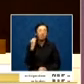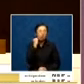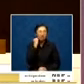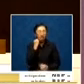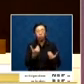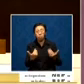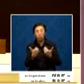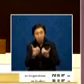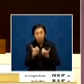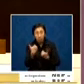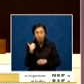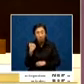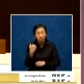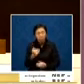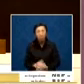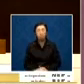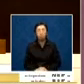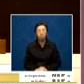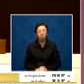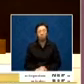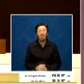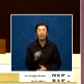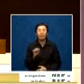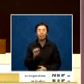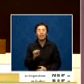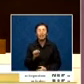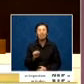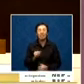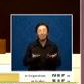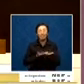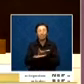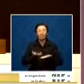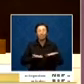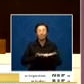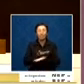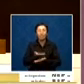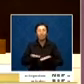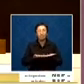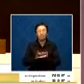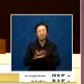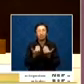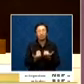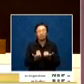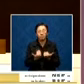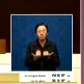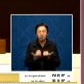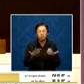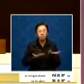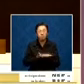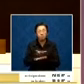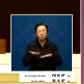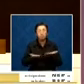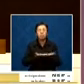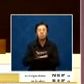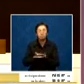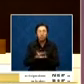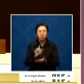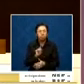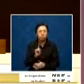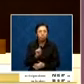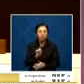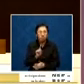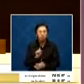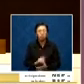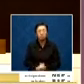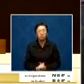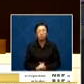คือโอ้โหแบบถ้ามันจะแถงก็คือมันก็แถไปเถอะไม่ต้องเข้ามาประชุม เขาใช้เทคนิค ทำแบบผมขอบอกเราทำขี้ขลาดนะ ประเ